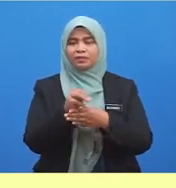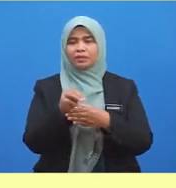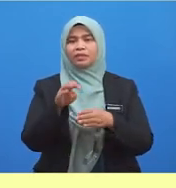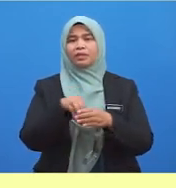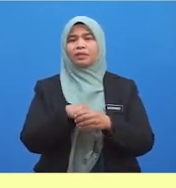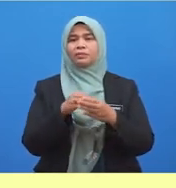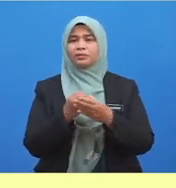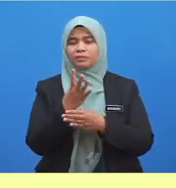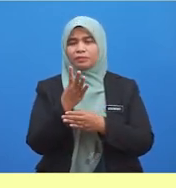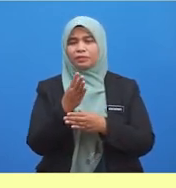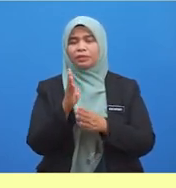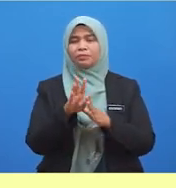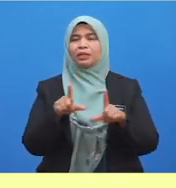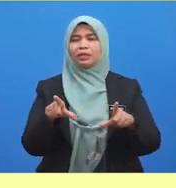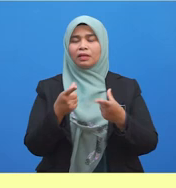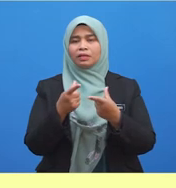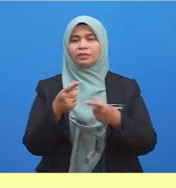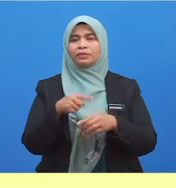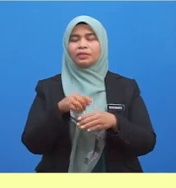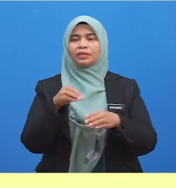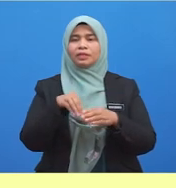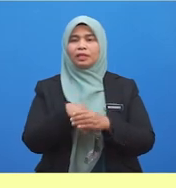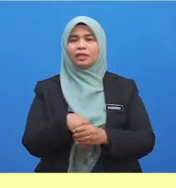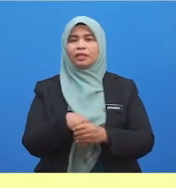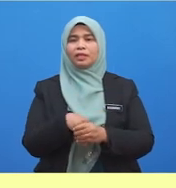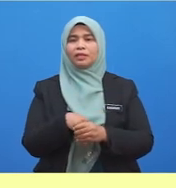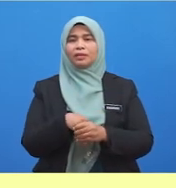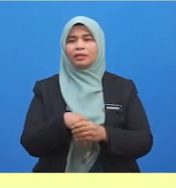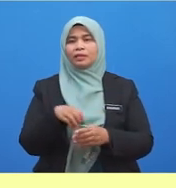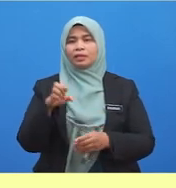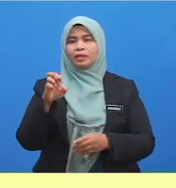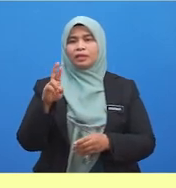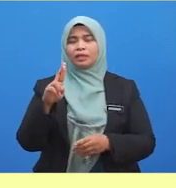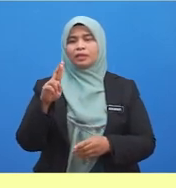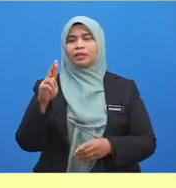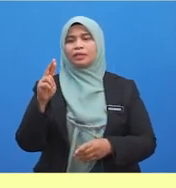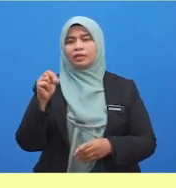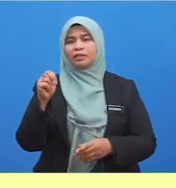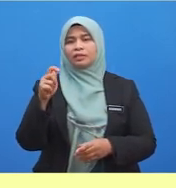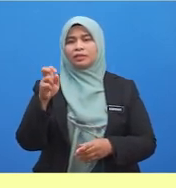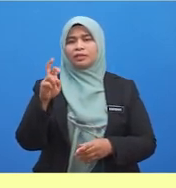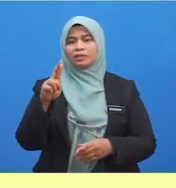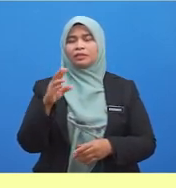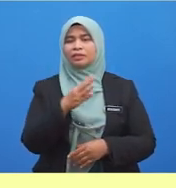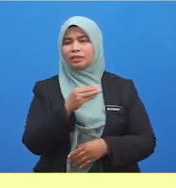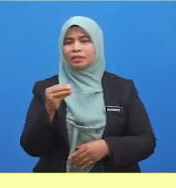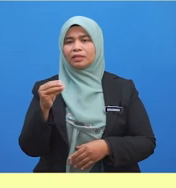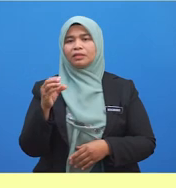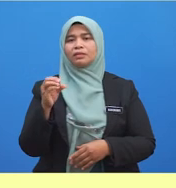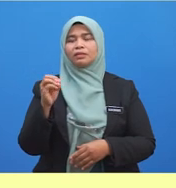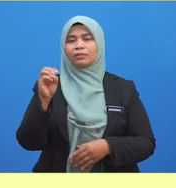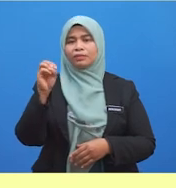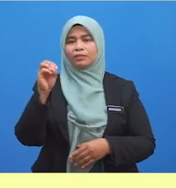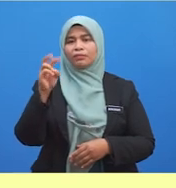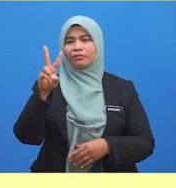tumbuhan berlaku di dalam anter dan ovari. Anter merupakan